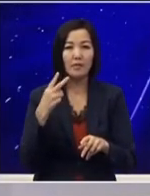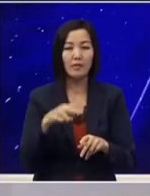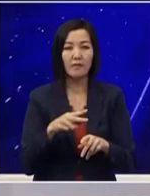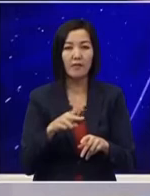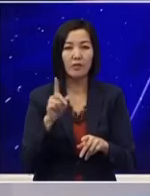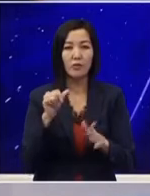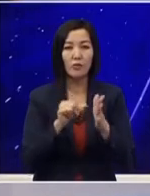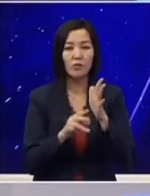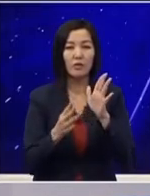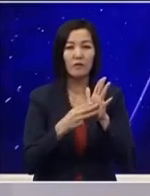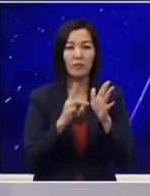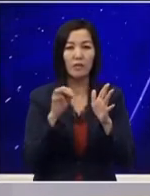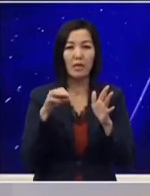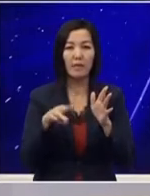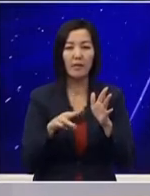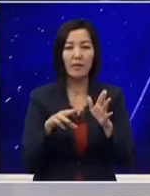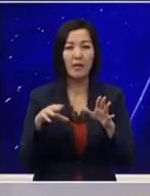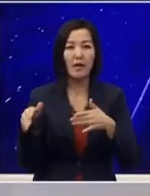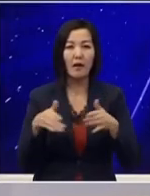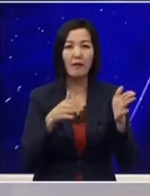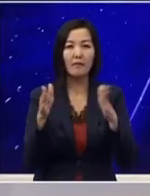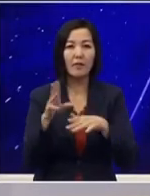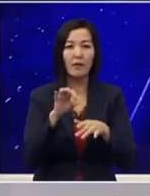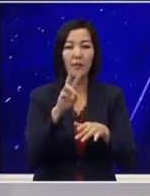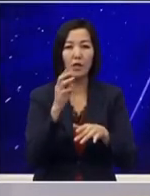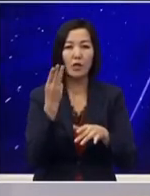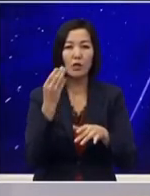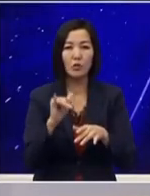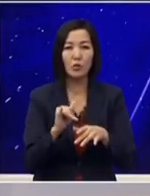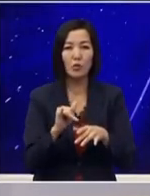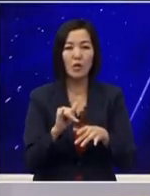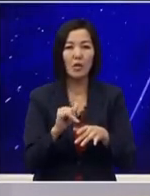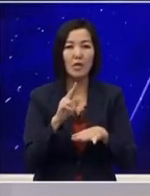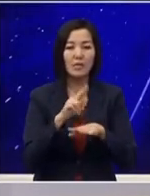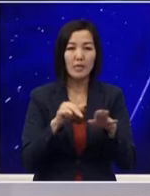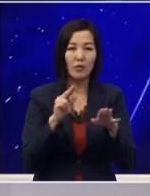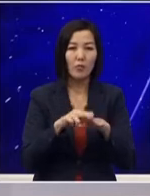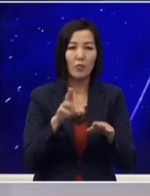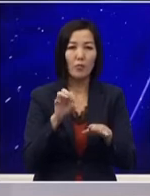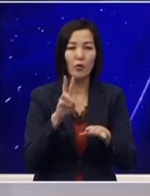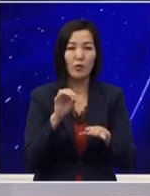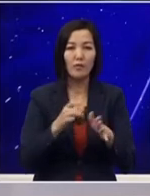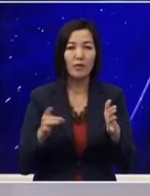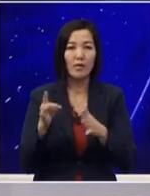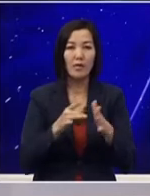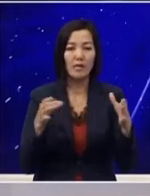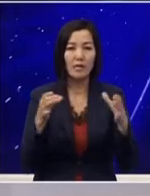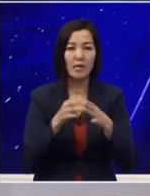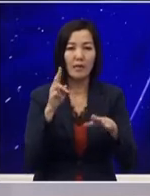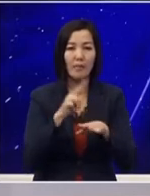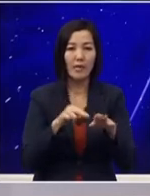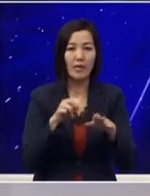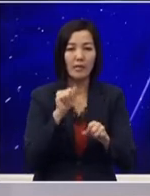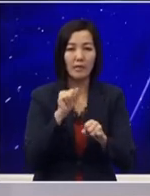на 168-м километре автотрассы Мирке-Шу-Бурулбайтал сотрудники Мойынкумского районного отделения